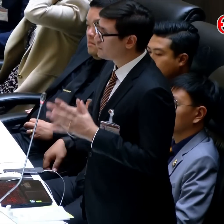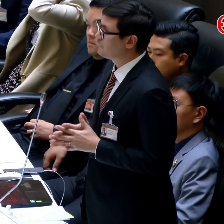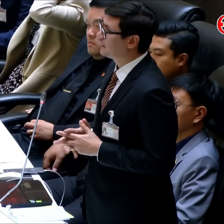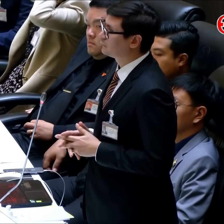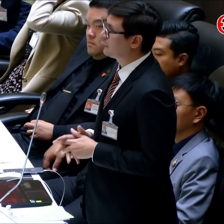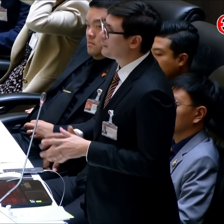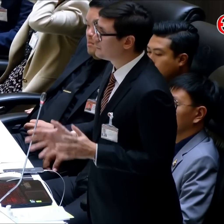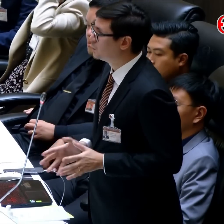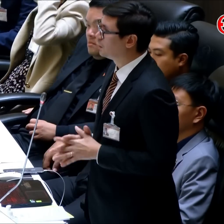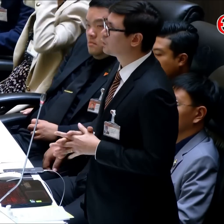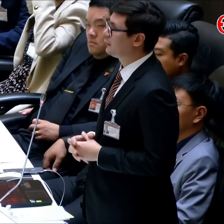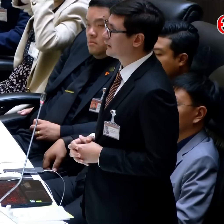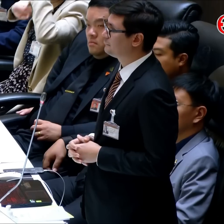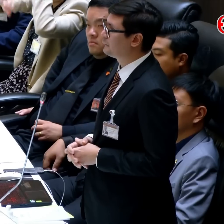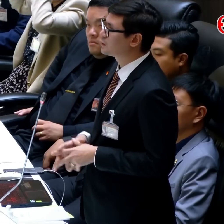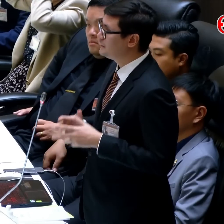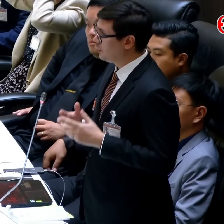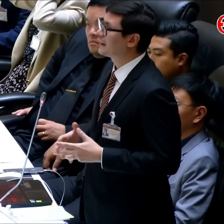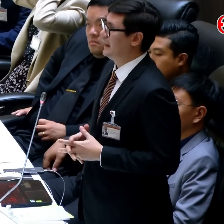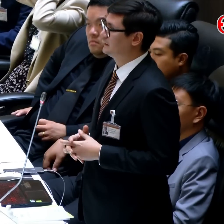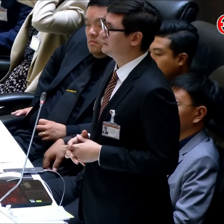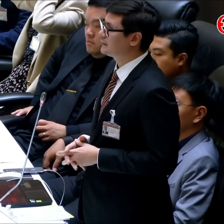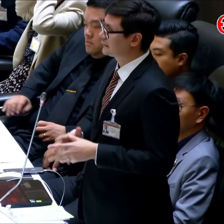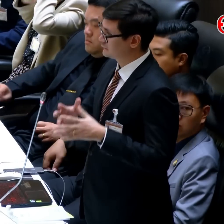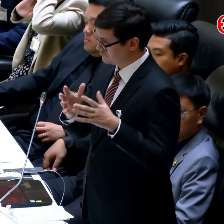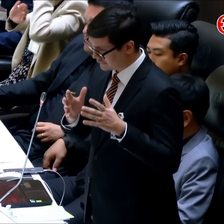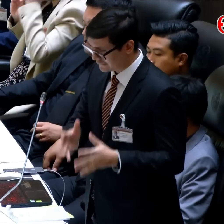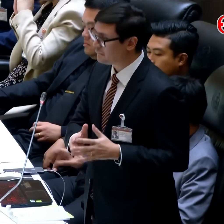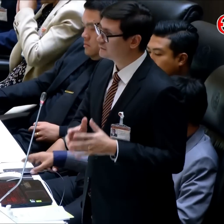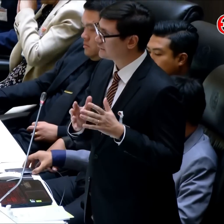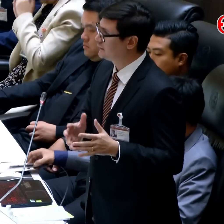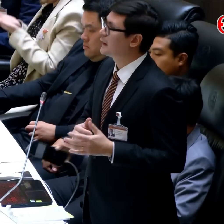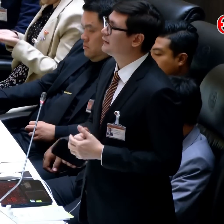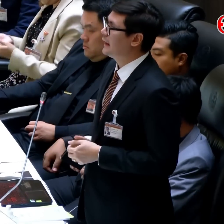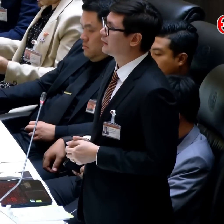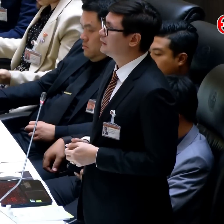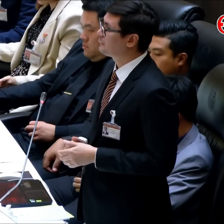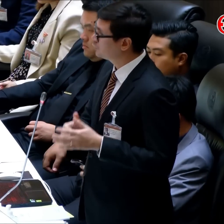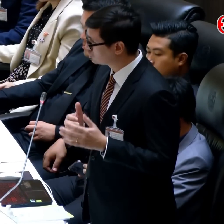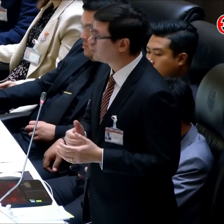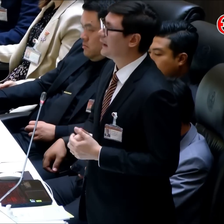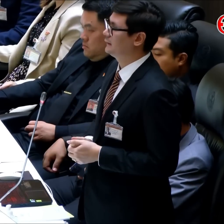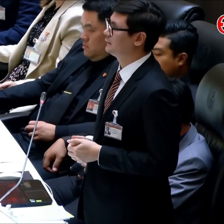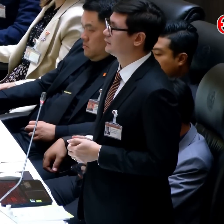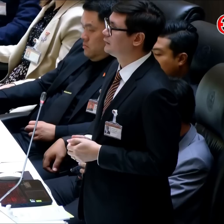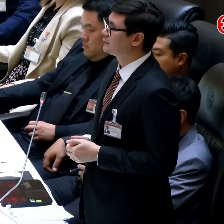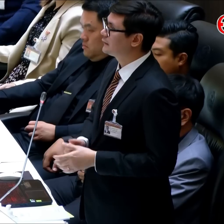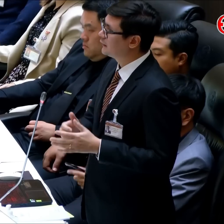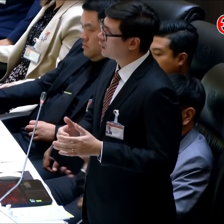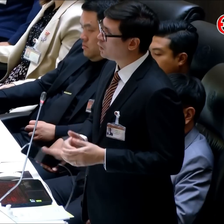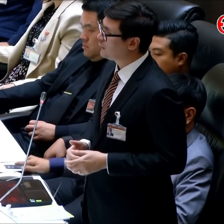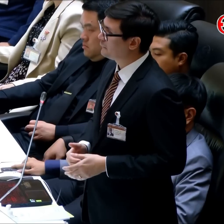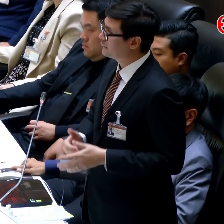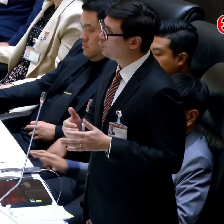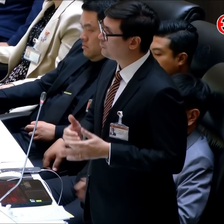ช้าประกอบกับมีความพยายามของคนบางกลุ่มที่อยากจะล้มองค์ประชุมไม่ให้ประชุมกันได้ก็เลยอยากให้